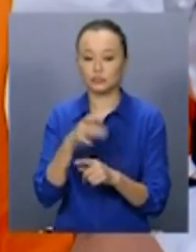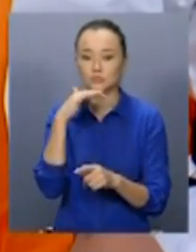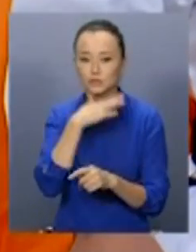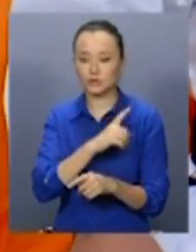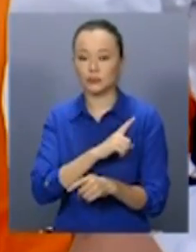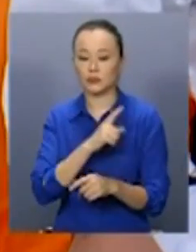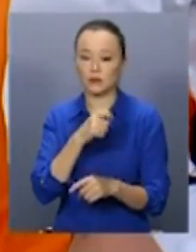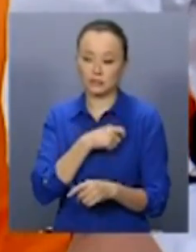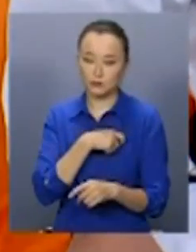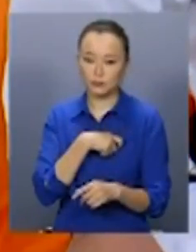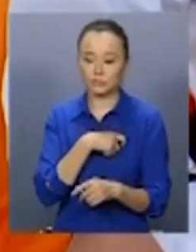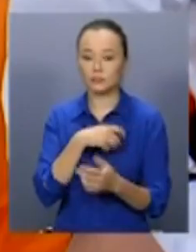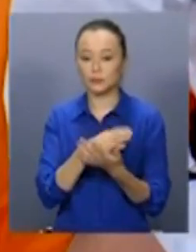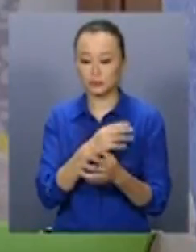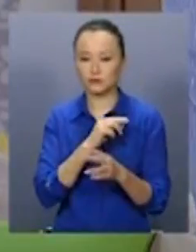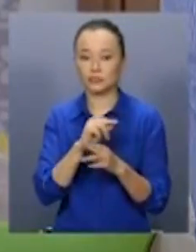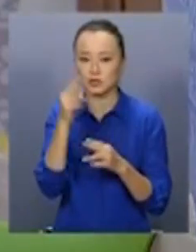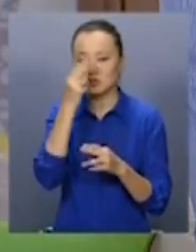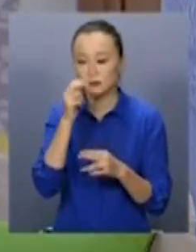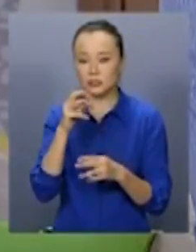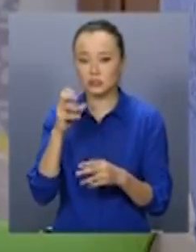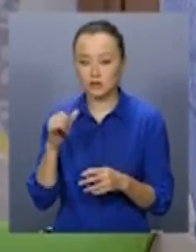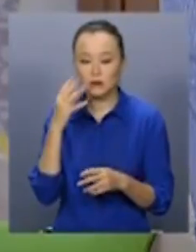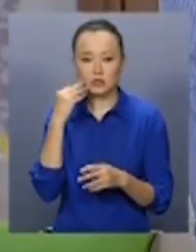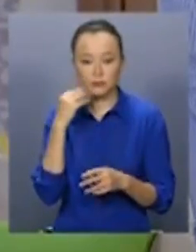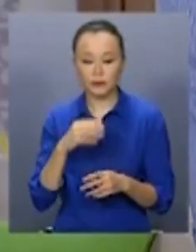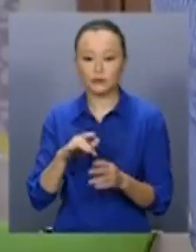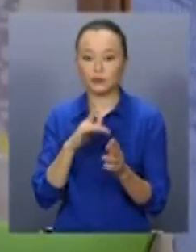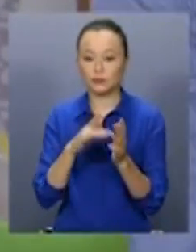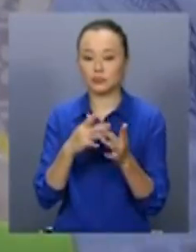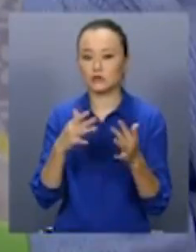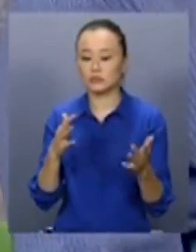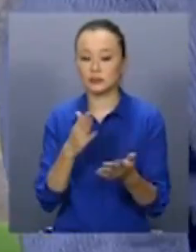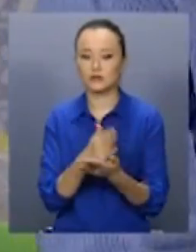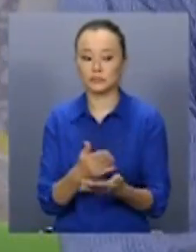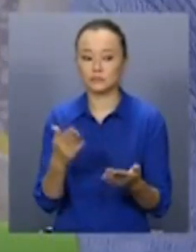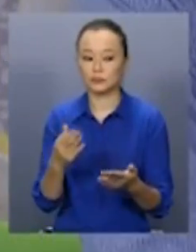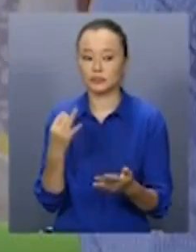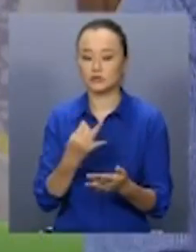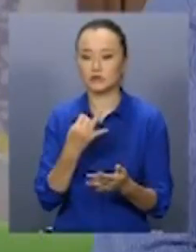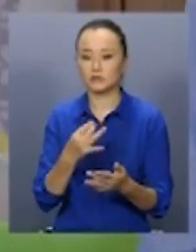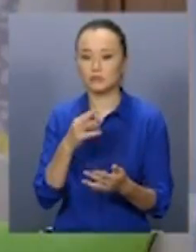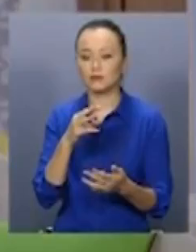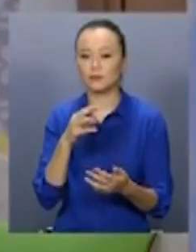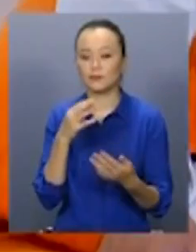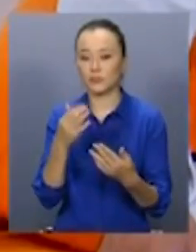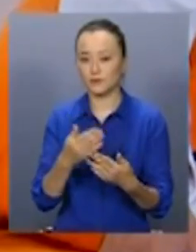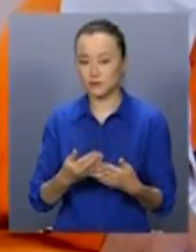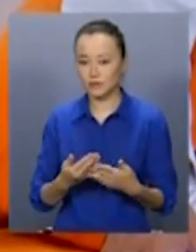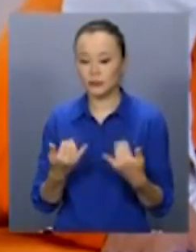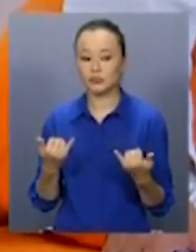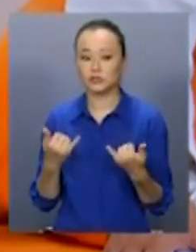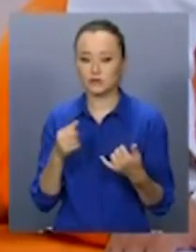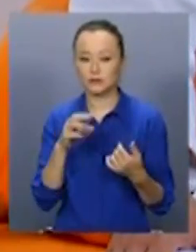бар. Астанада, Атырауда, Алматыда. Бір қызығы, Мәке, қазір